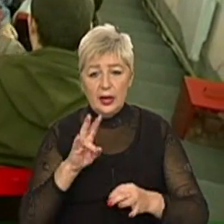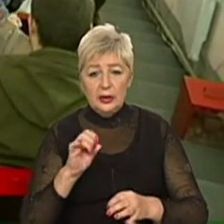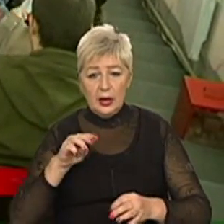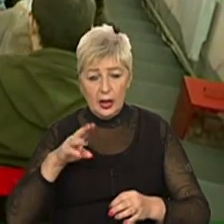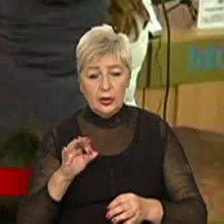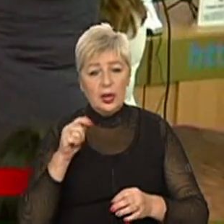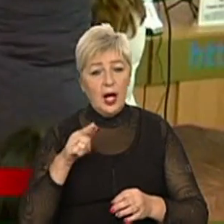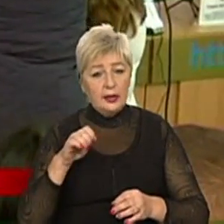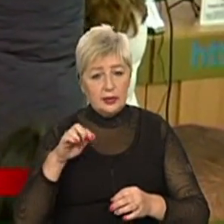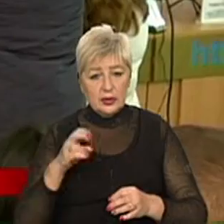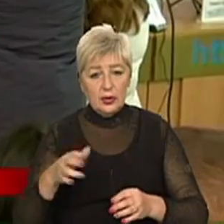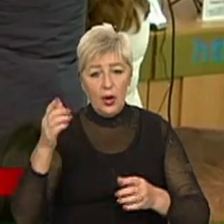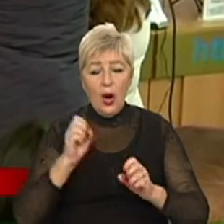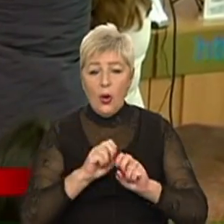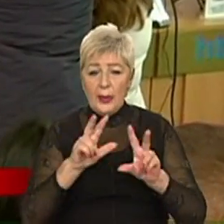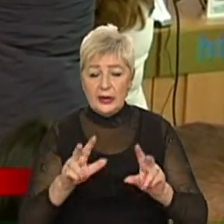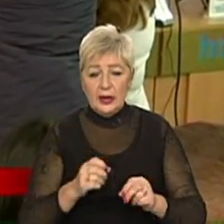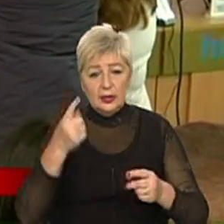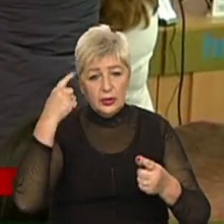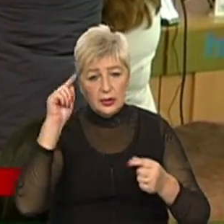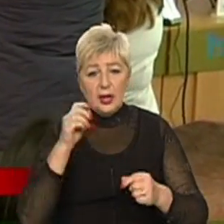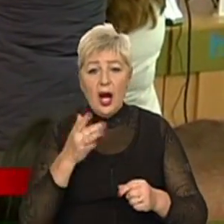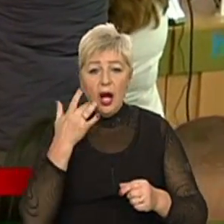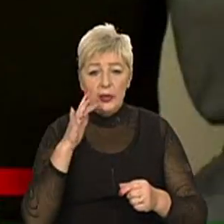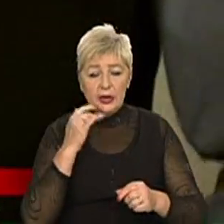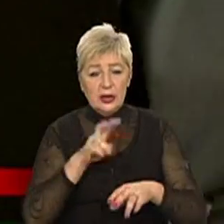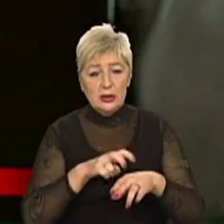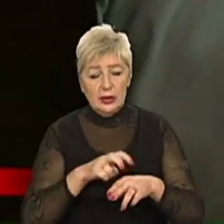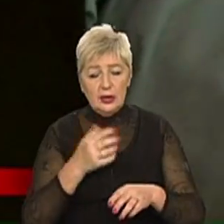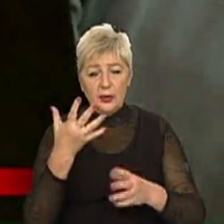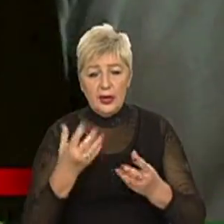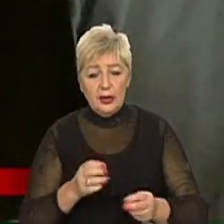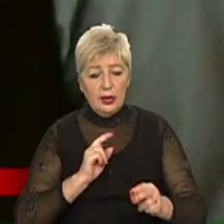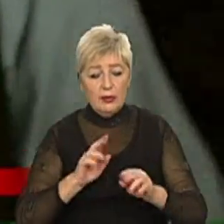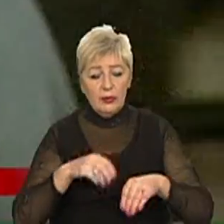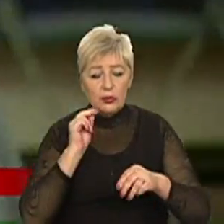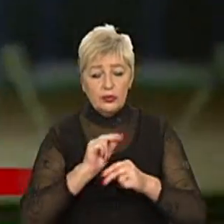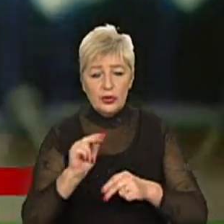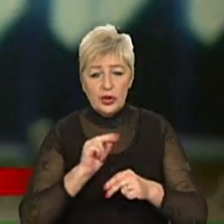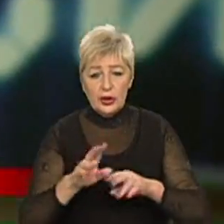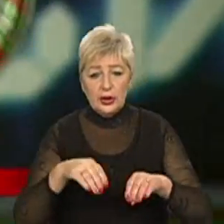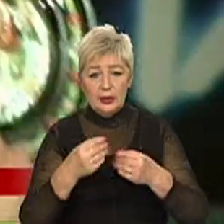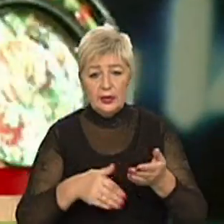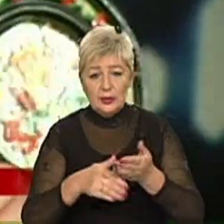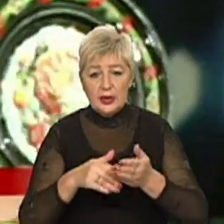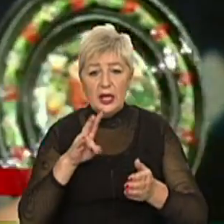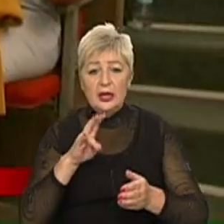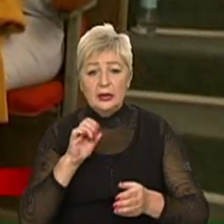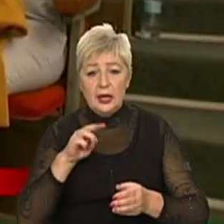Гарвардської гуманітарної ініціативи. Американські лікарі 5 днів вчили надавати допомогу за натівськими